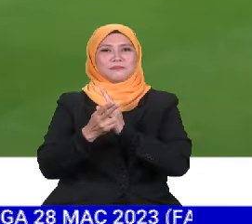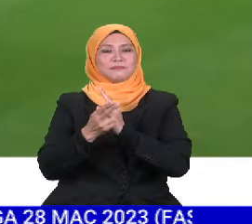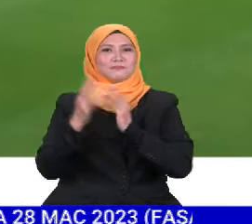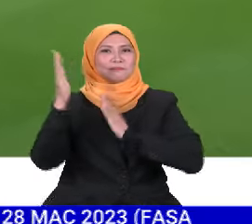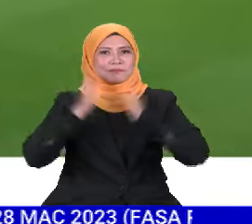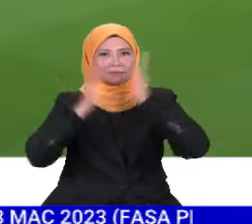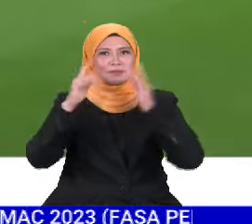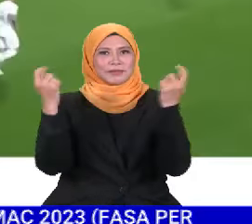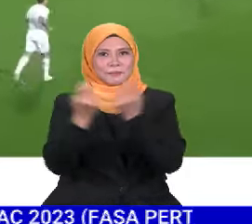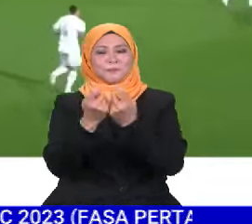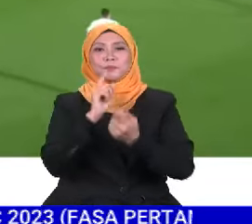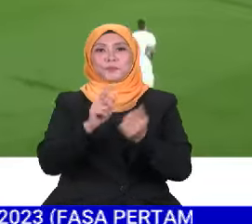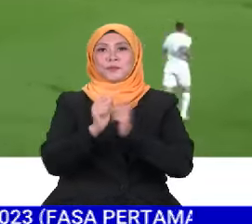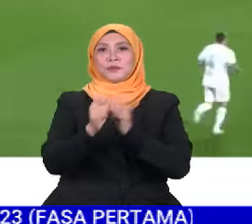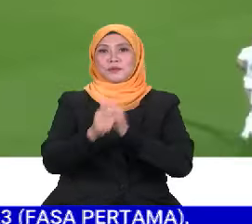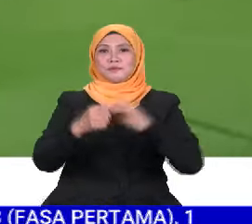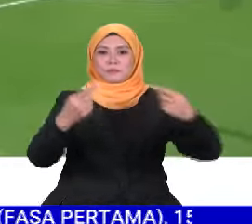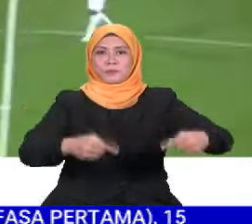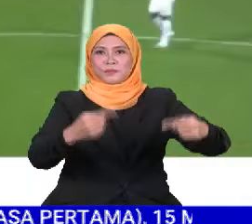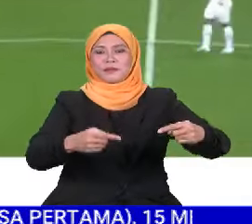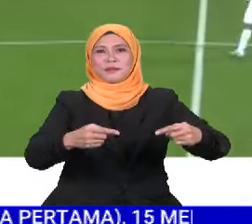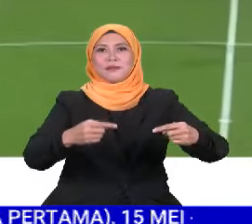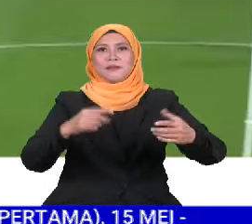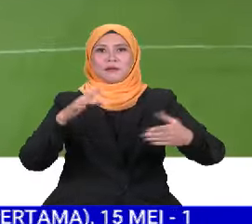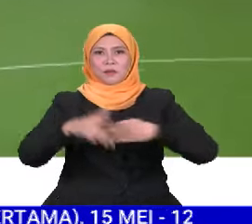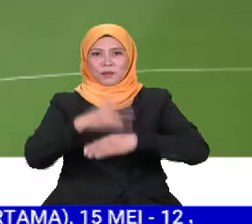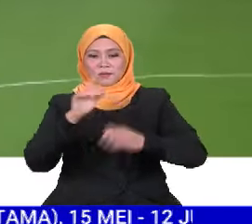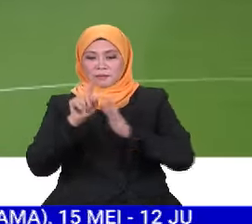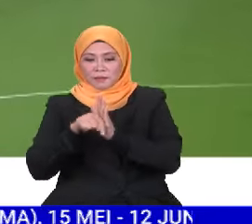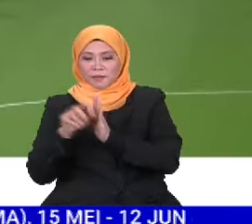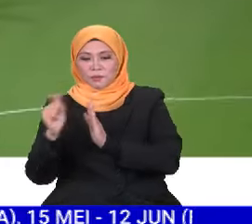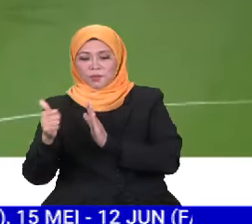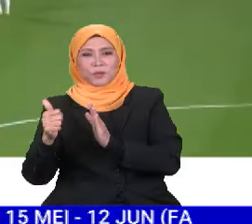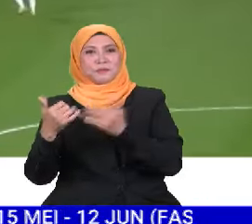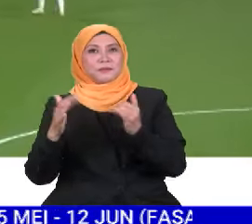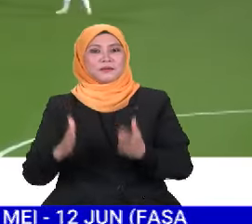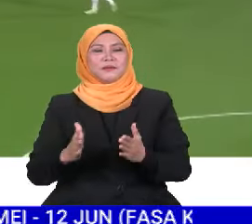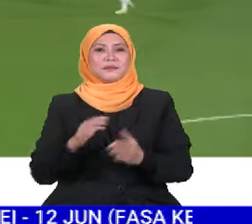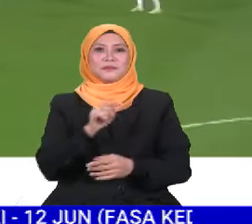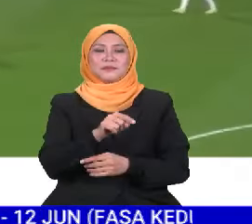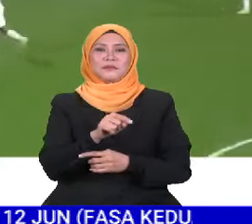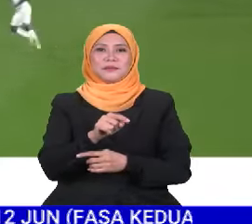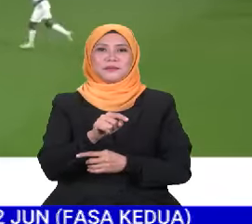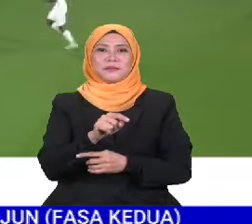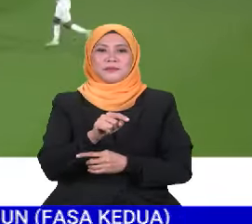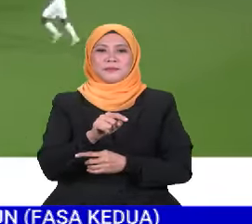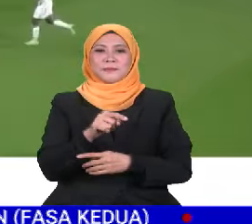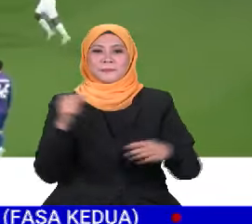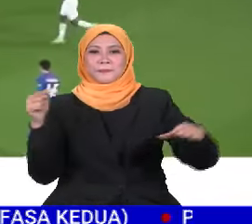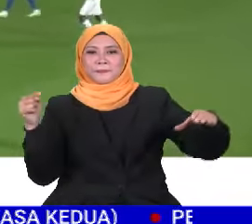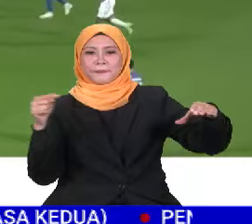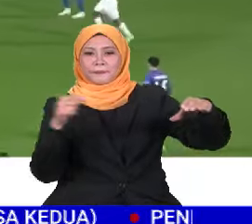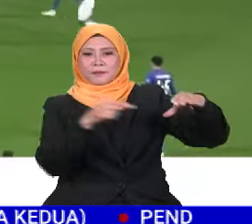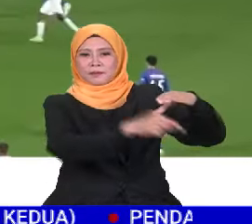Selatan. JDT nyata suka menandingi kehebatan lawan apabila bolos seawal minit ke-10 menerusi jaringan pemain kelan Brazil Rodrigo. Sentar